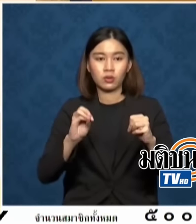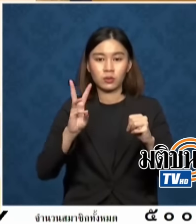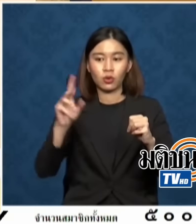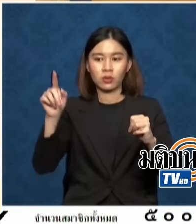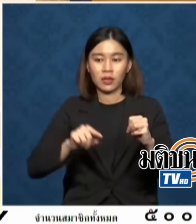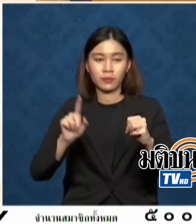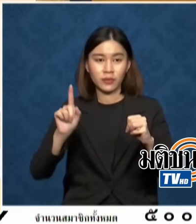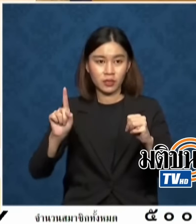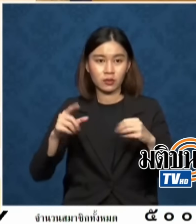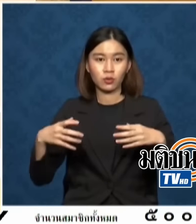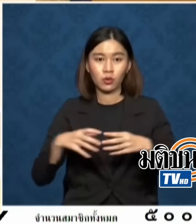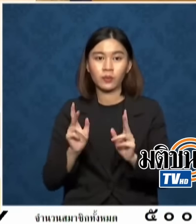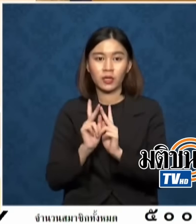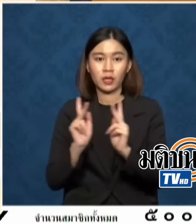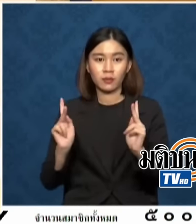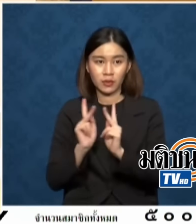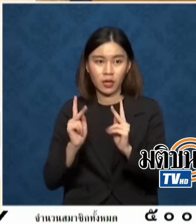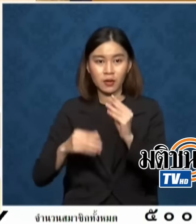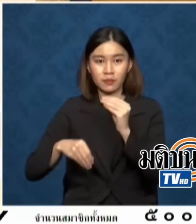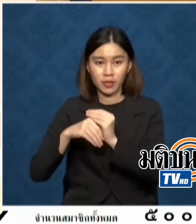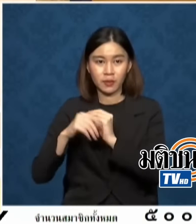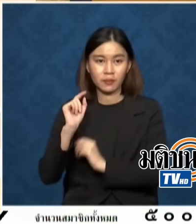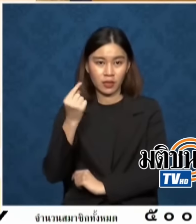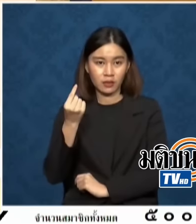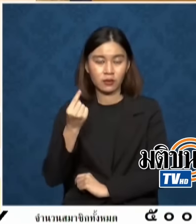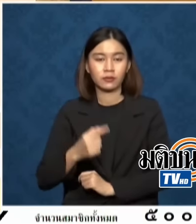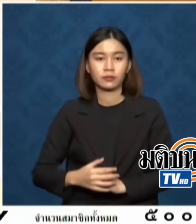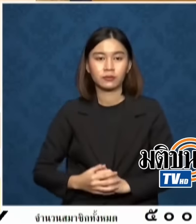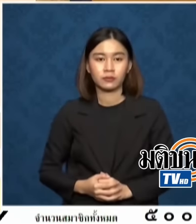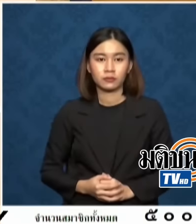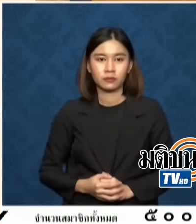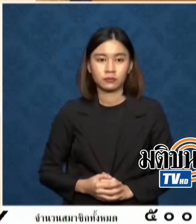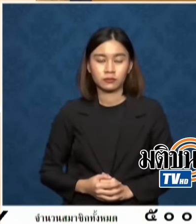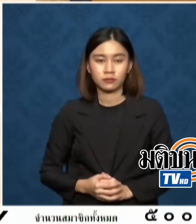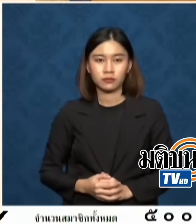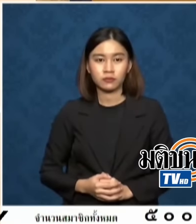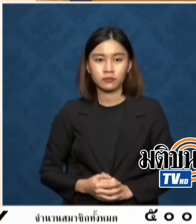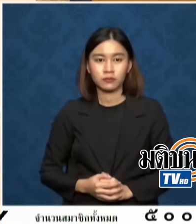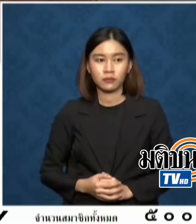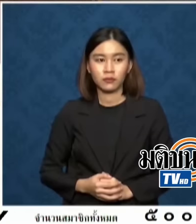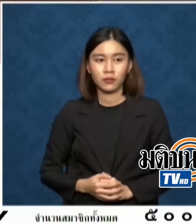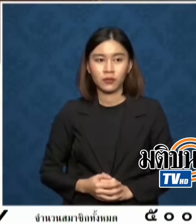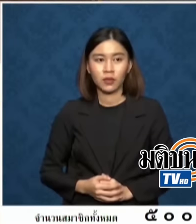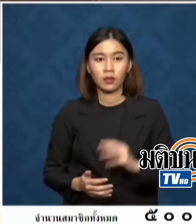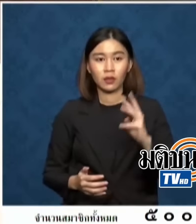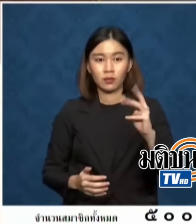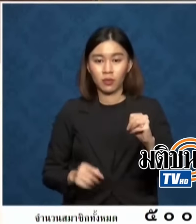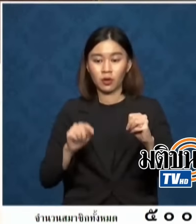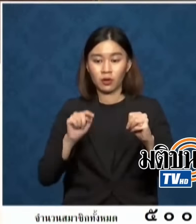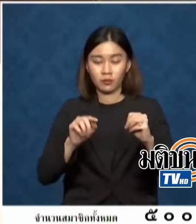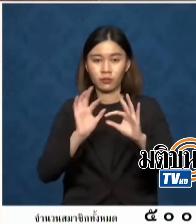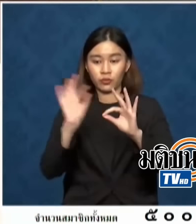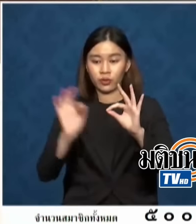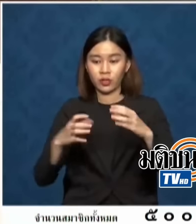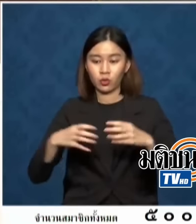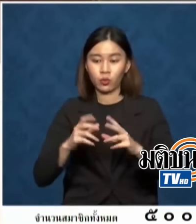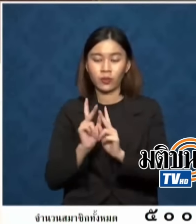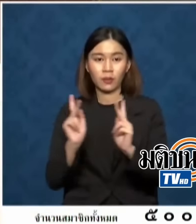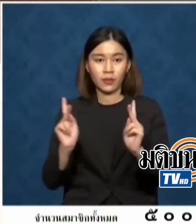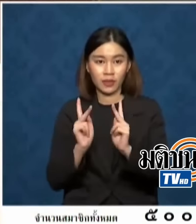ทับ1คณะกรรมการเพิ่มขึ้นใหม ่ครับสำหรับมาตรานี้นะครับคณะกรรมการได้เ